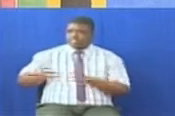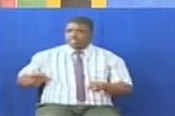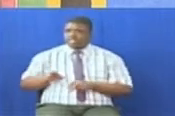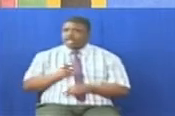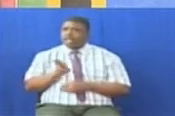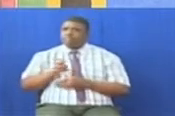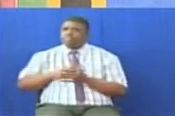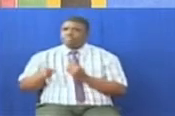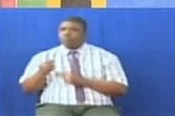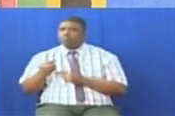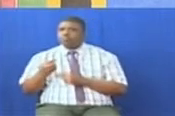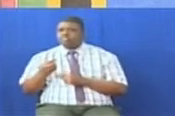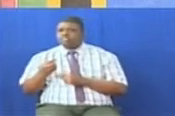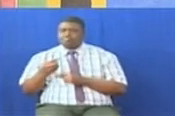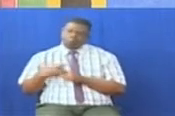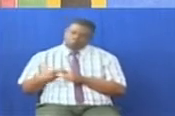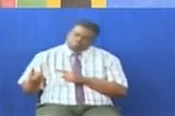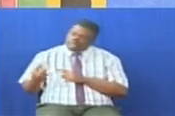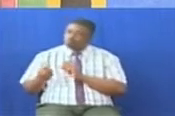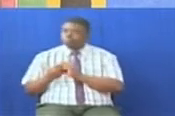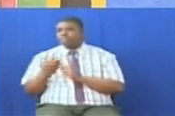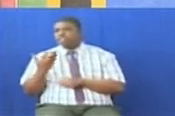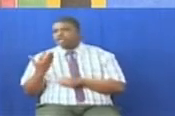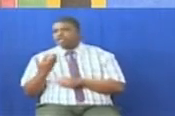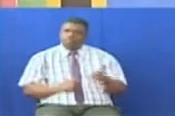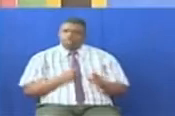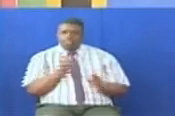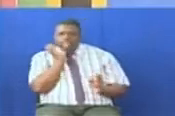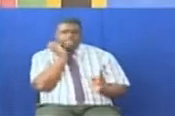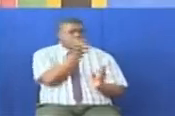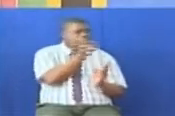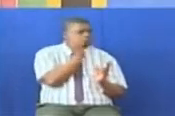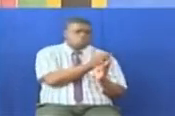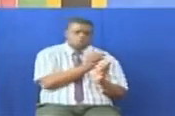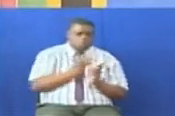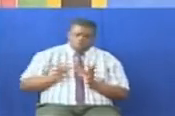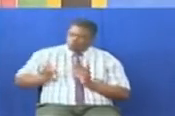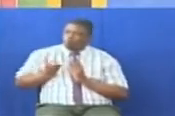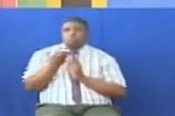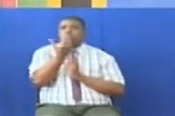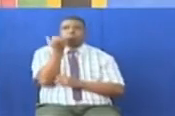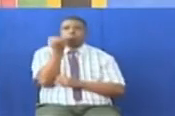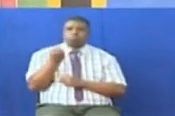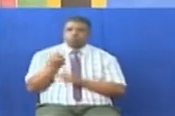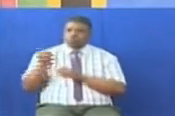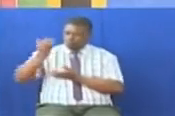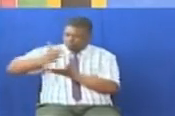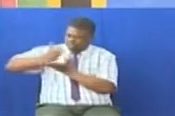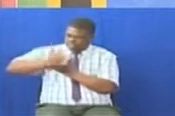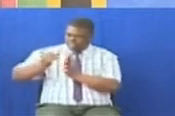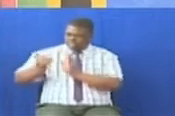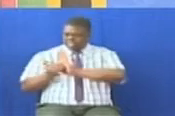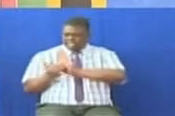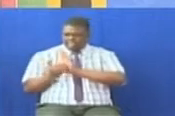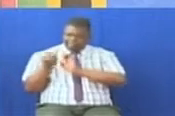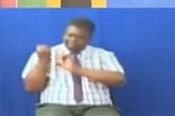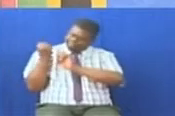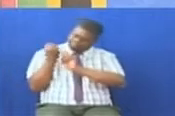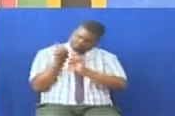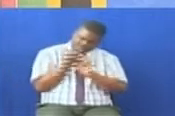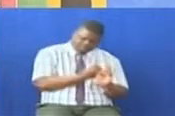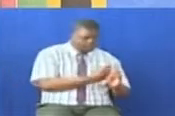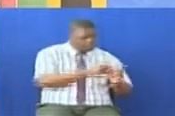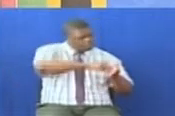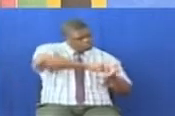halmashauri 115 zimeonyesha kuwa na kasoro nyingi sana kakiwa kwa kuhakikisha sheria zinafuatwa za manunuzi